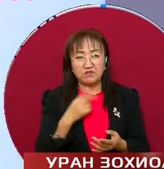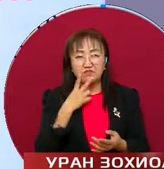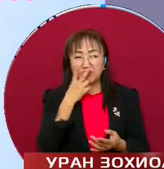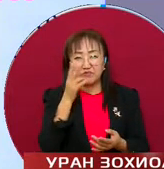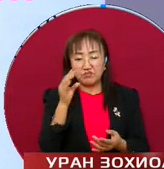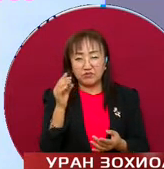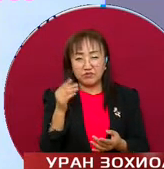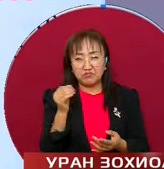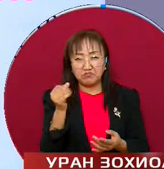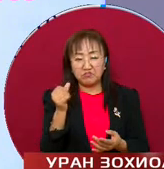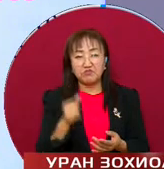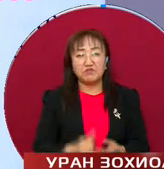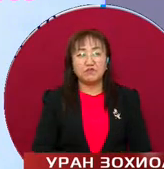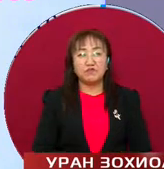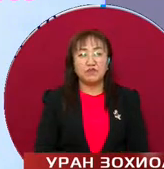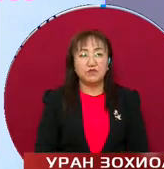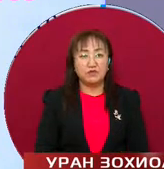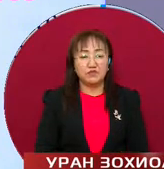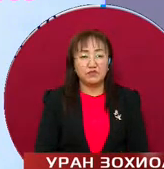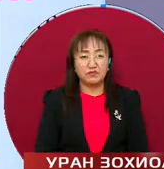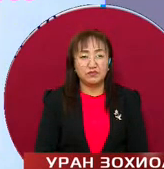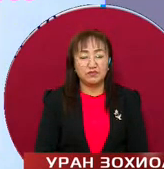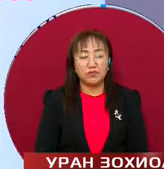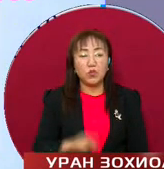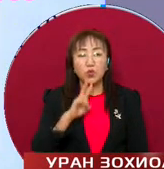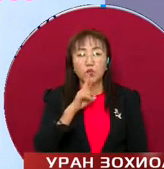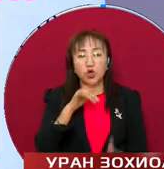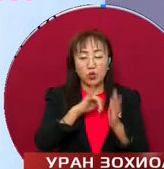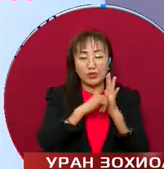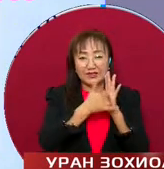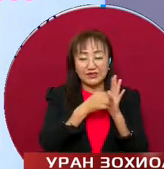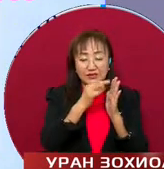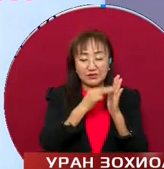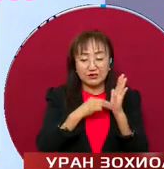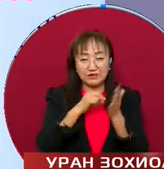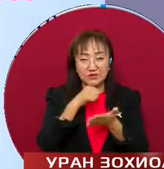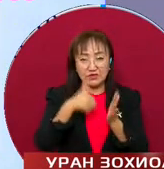За үгийн тайлбараа мөн адил тэмдэгт дээрээ бичээрэй хүүхдүүд.